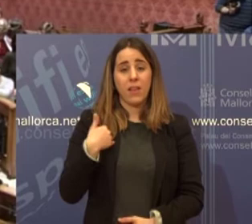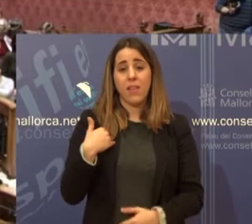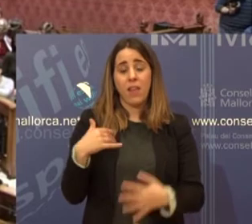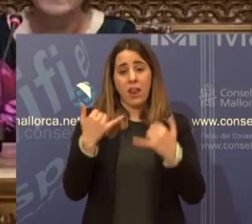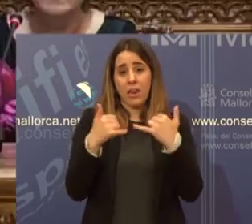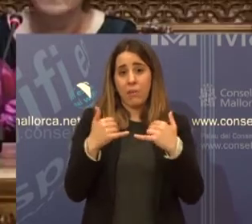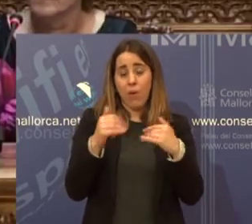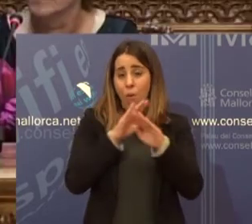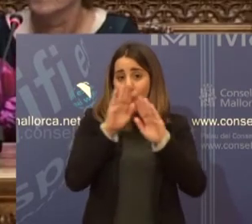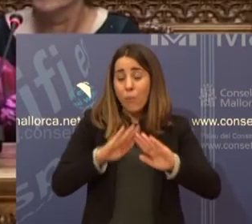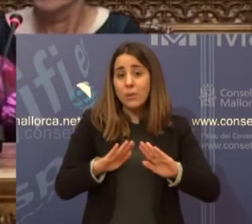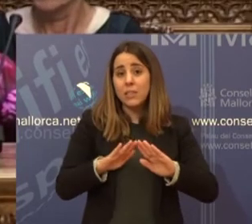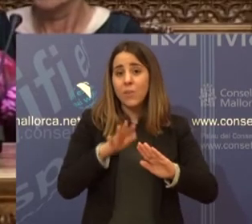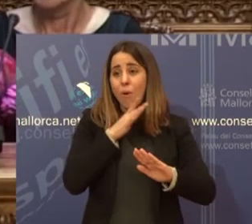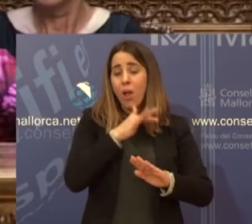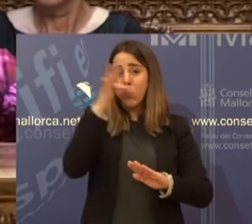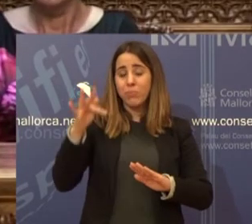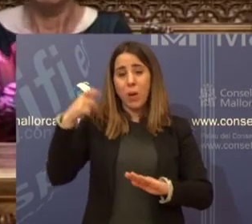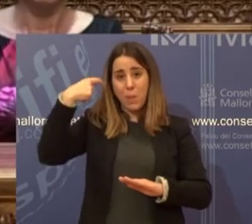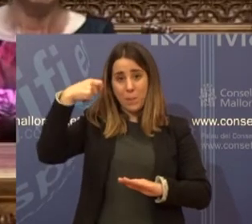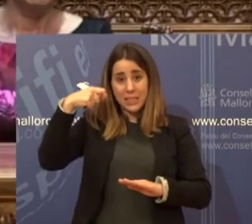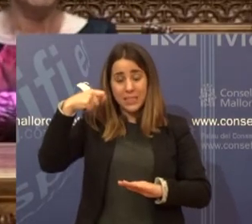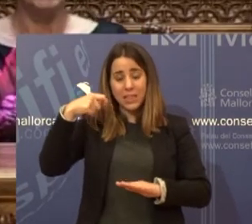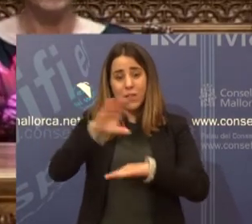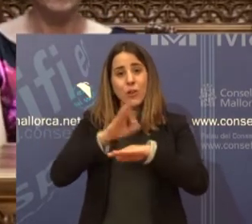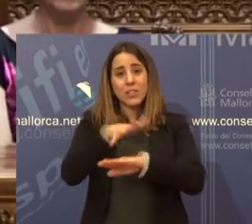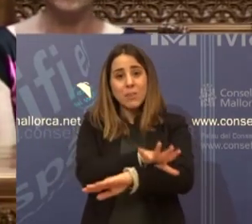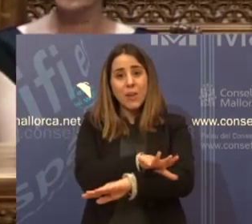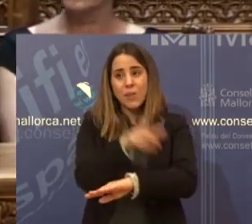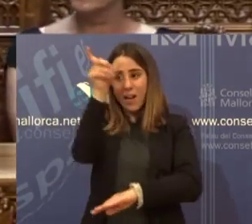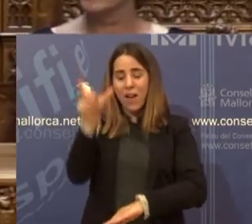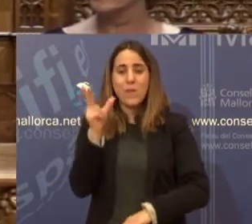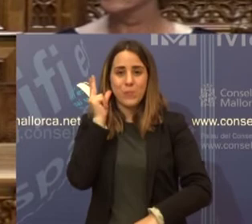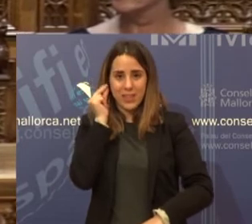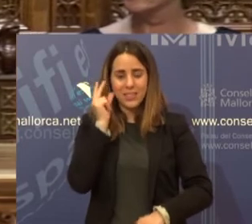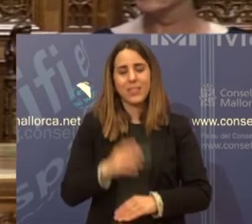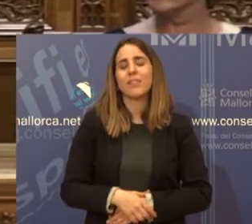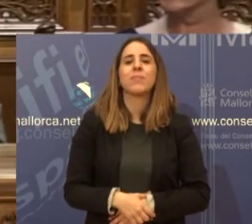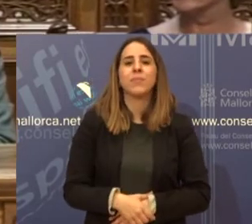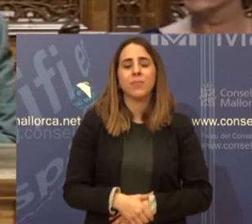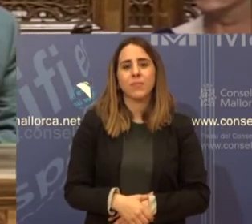I ja per tancar l'acte intervendrà el president del Consell de Mallorca, que és el senyor Miquel Ensenyat.